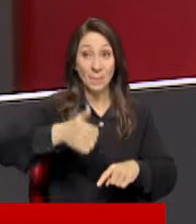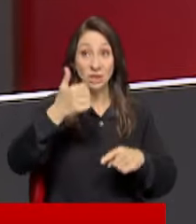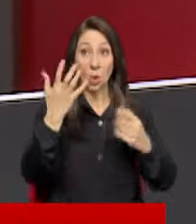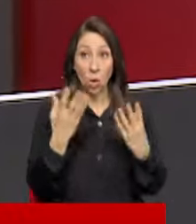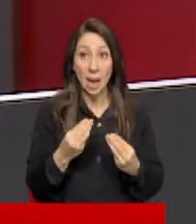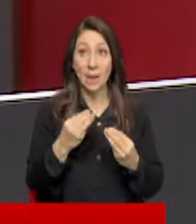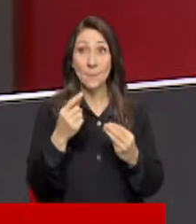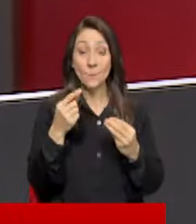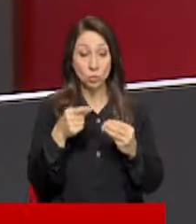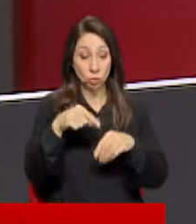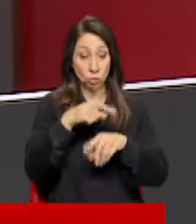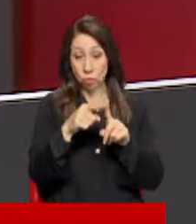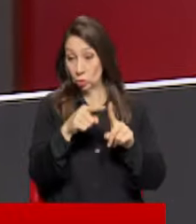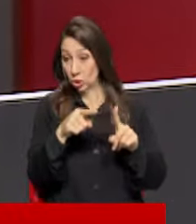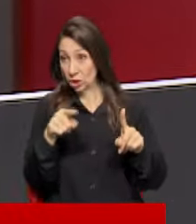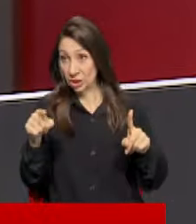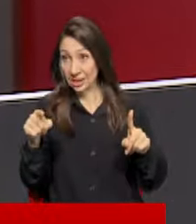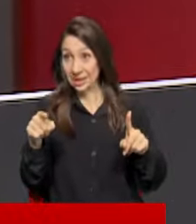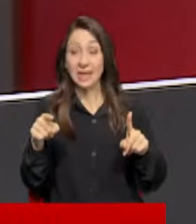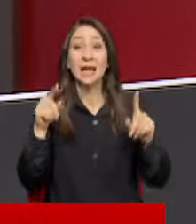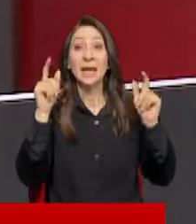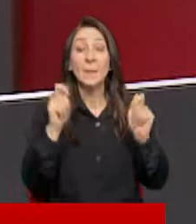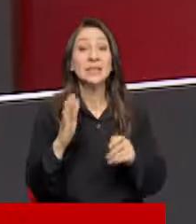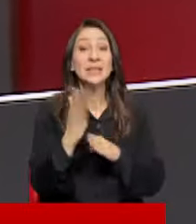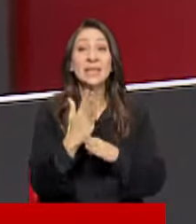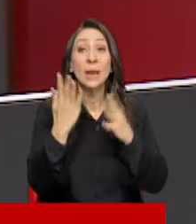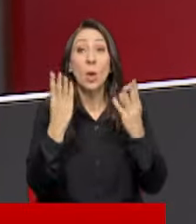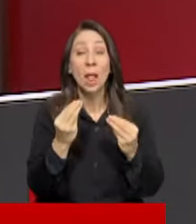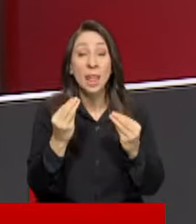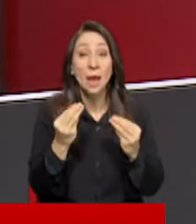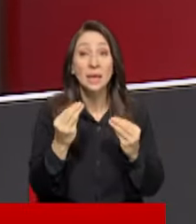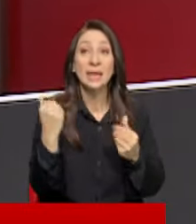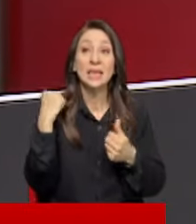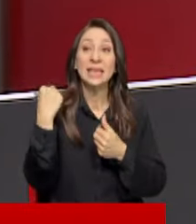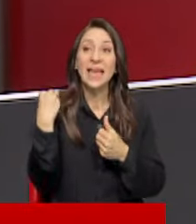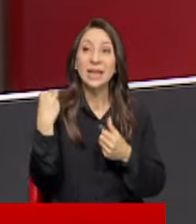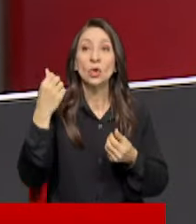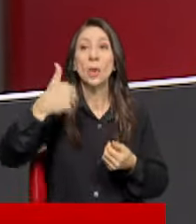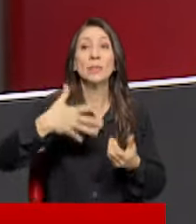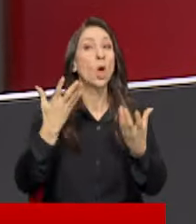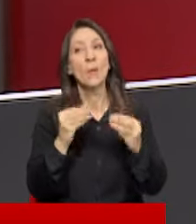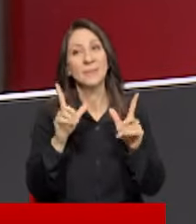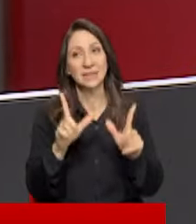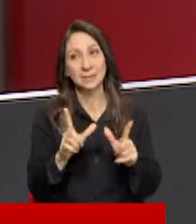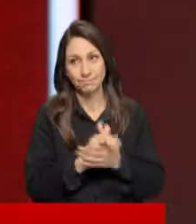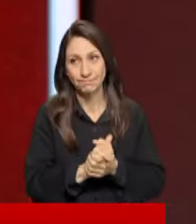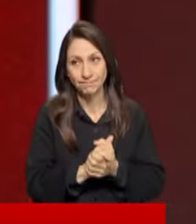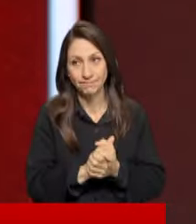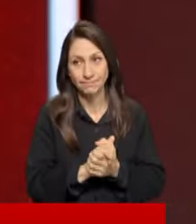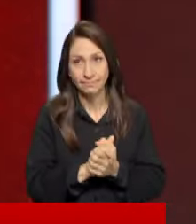olarak bir bu süreci meydana gelmesine sebep olanlar yeni yönetimde olmamalı. Şimdi